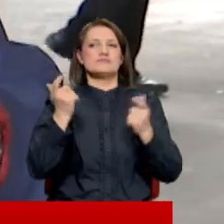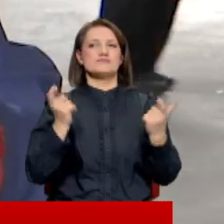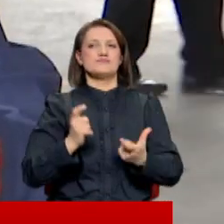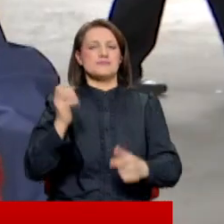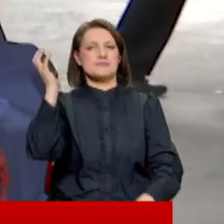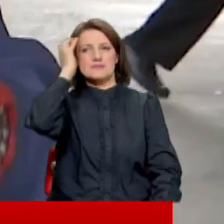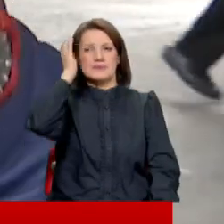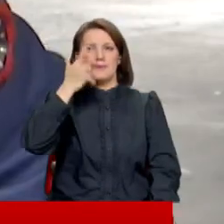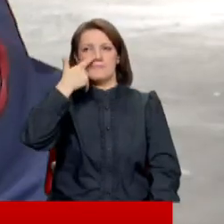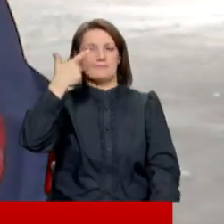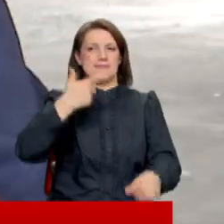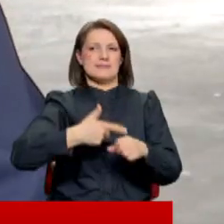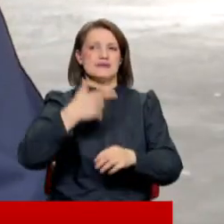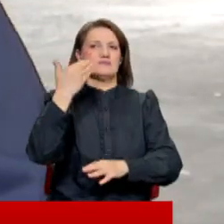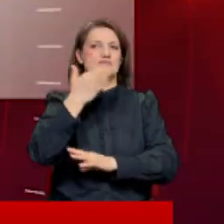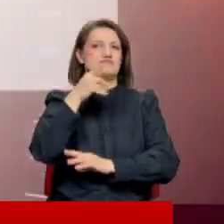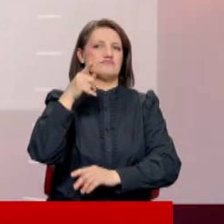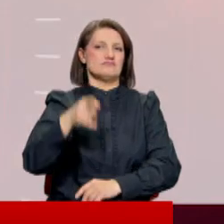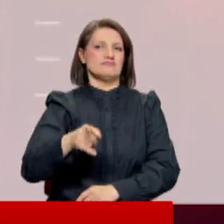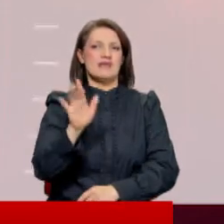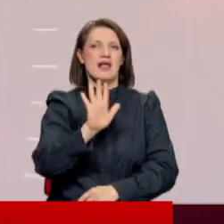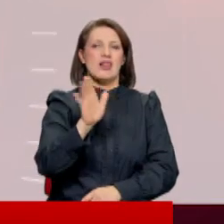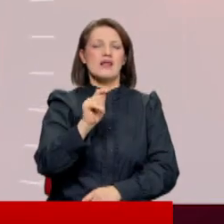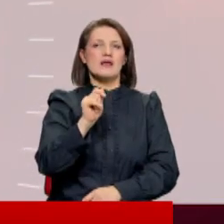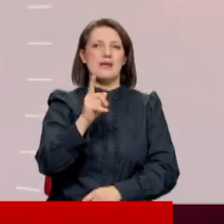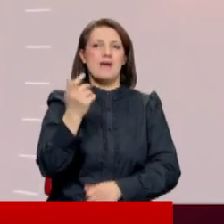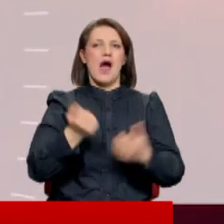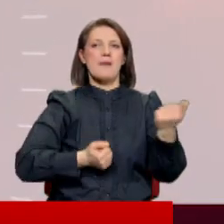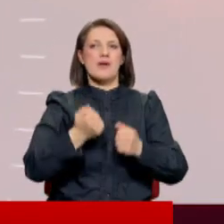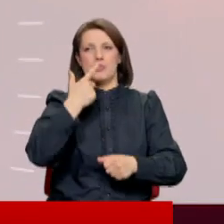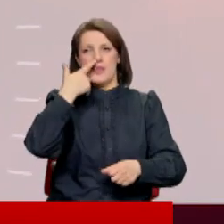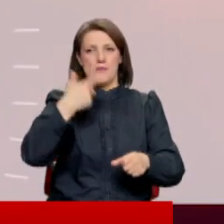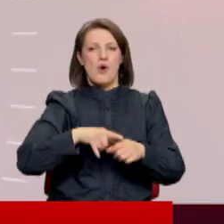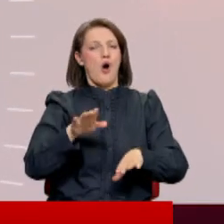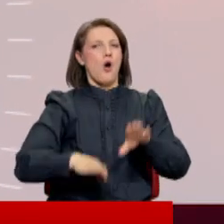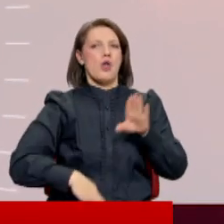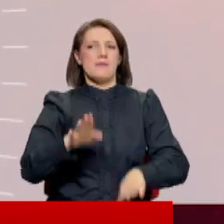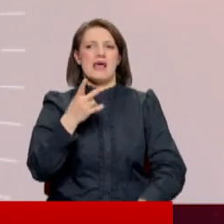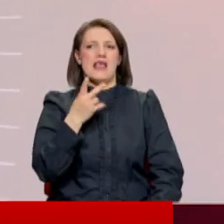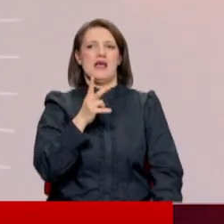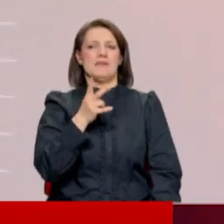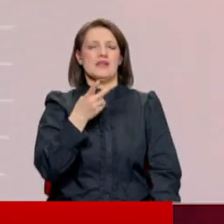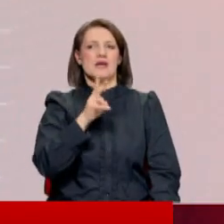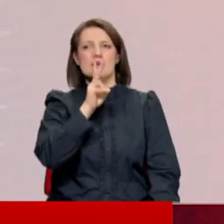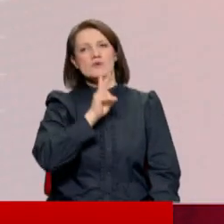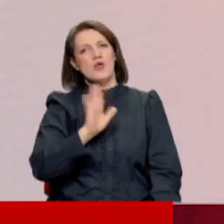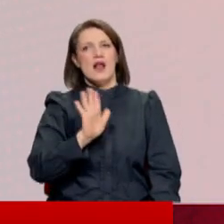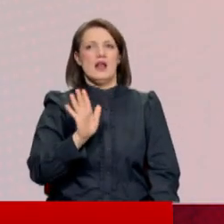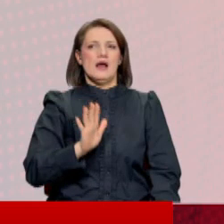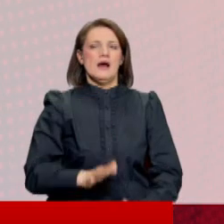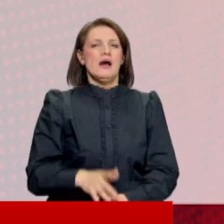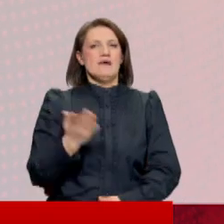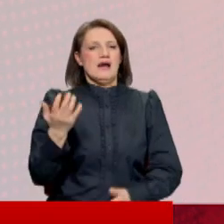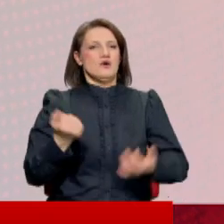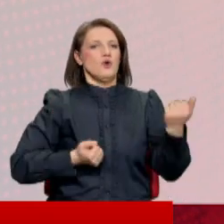yerlerin başında akaryakıt istasyonları geliyor 50 litrelik Bir aracın deposu ortalama 2250 liradan doluyor